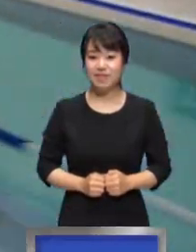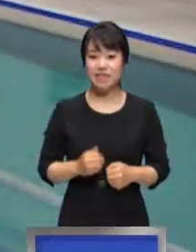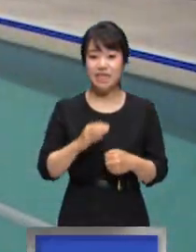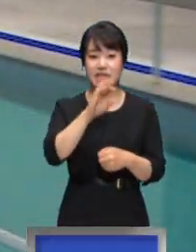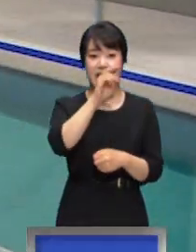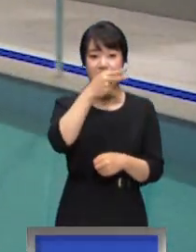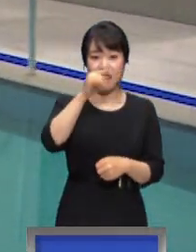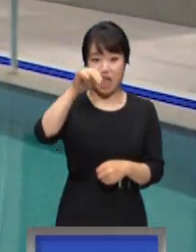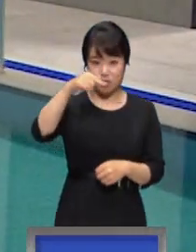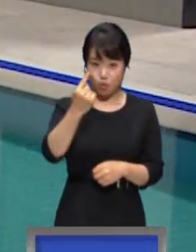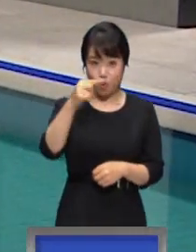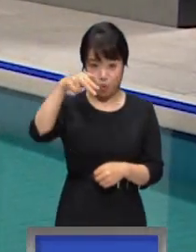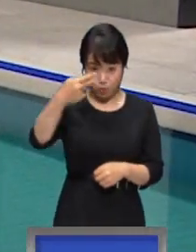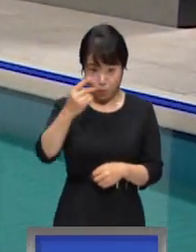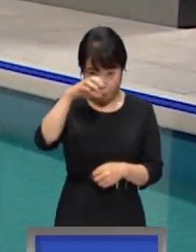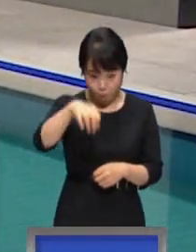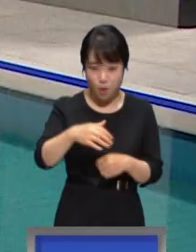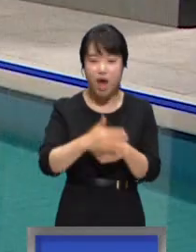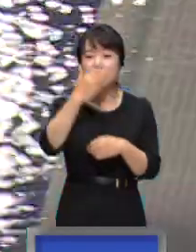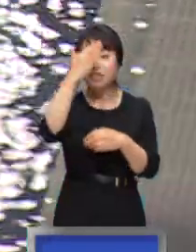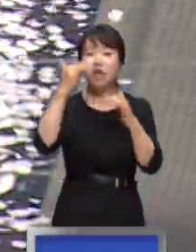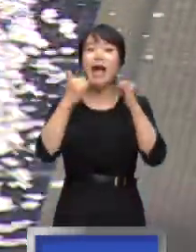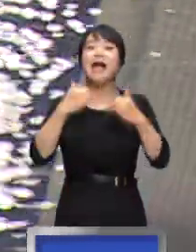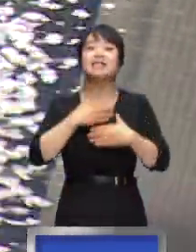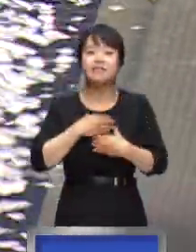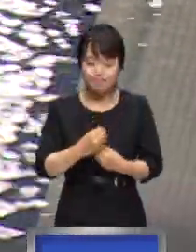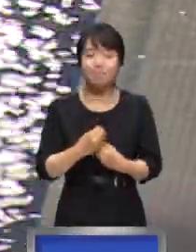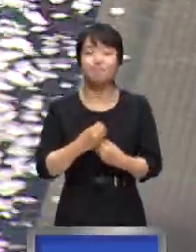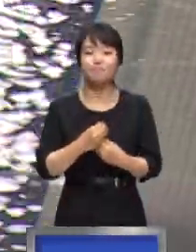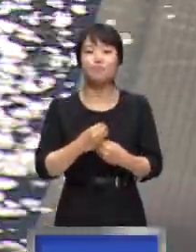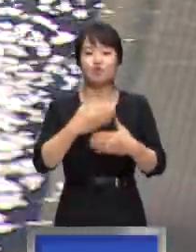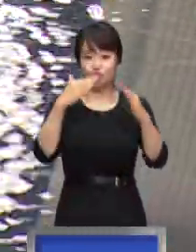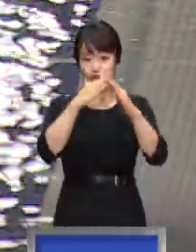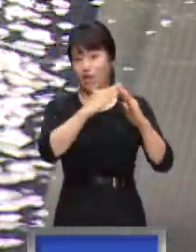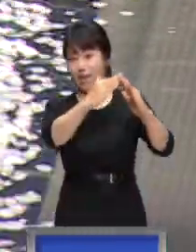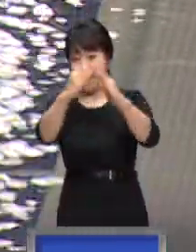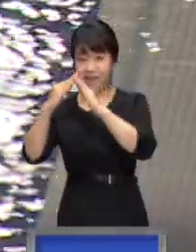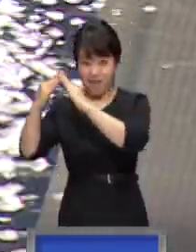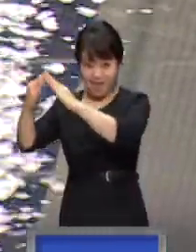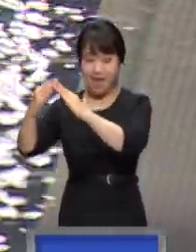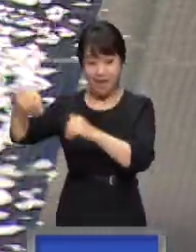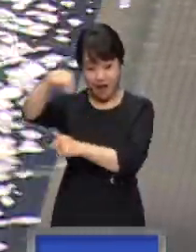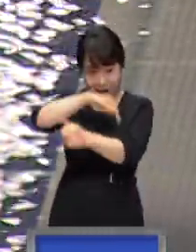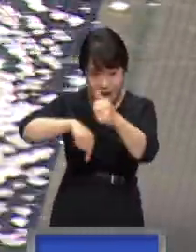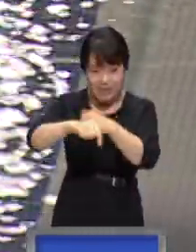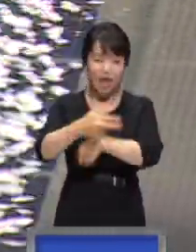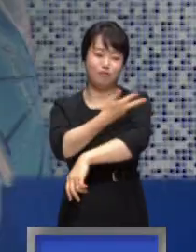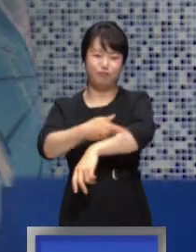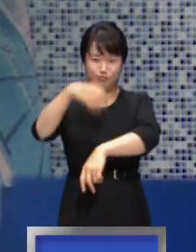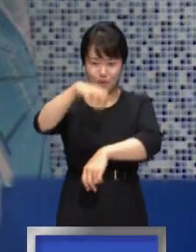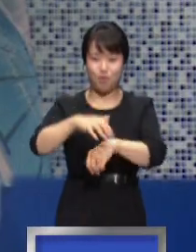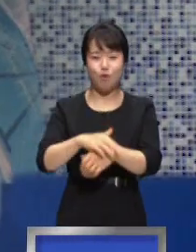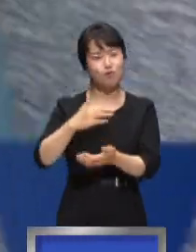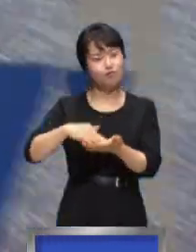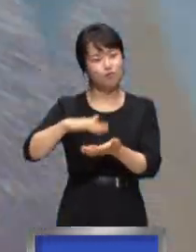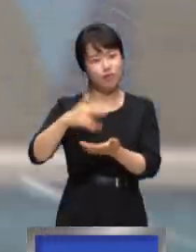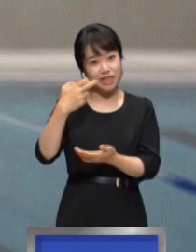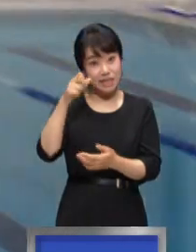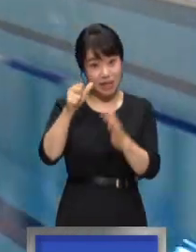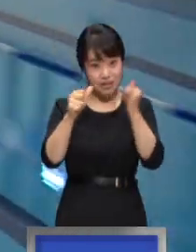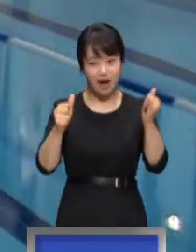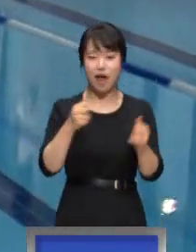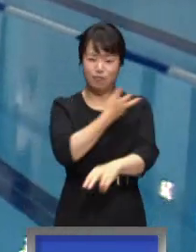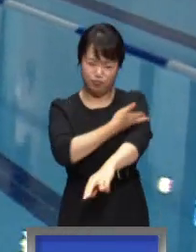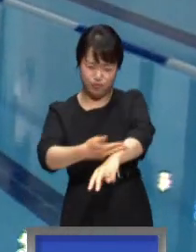은평구 대조동 청년 안심주택 1층, 길이 20m의 레인 5개를 갖춘 수영장입니다. 동시에 75명이 이용할 수